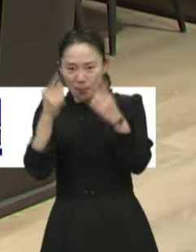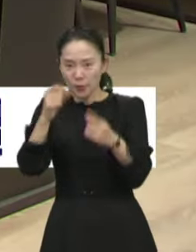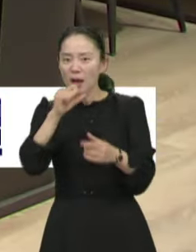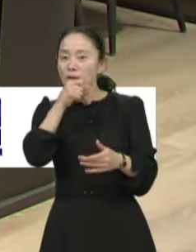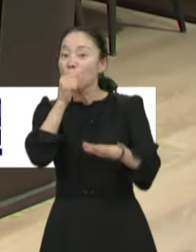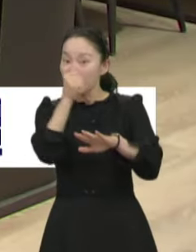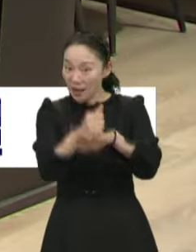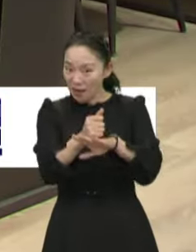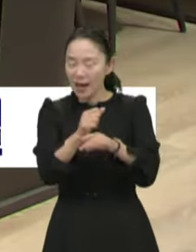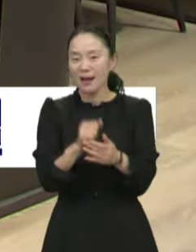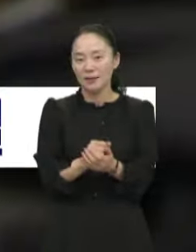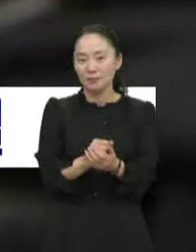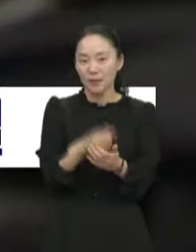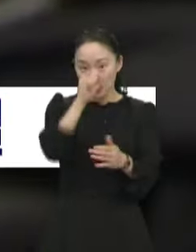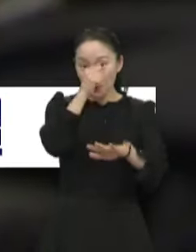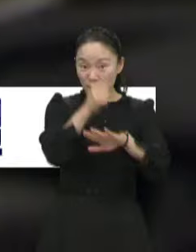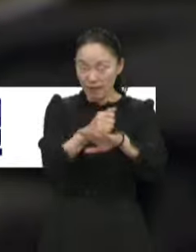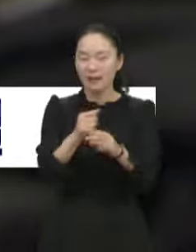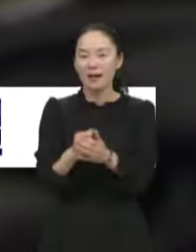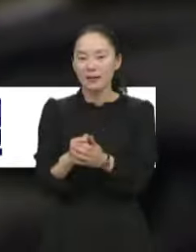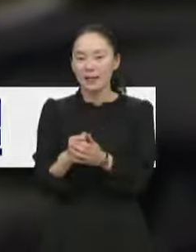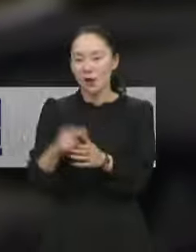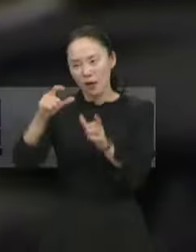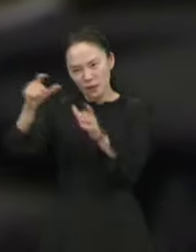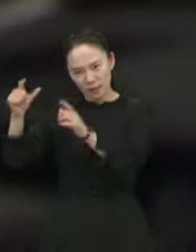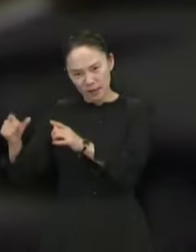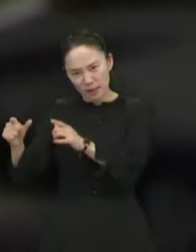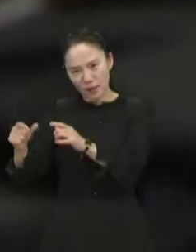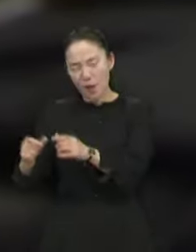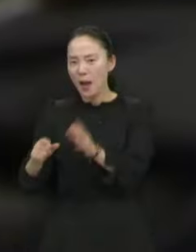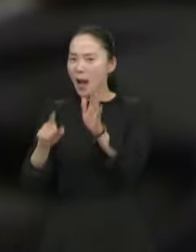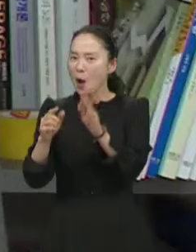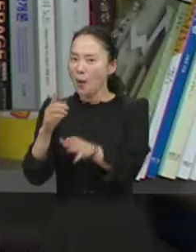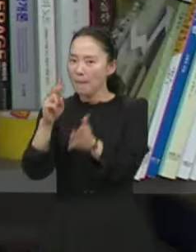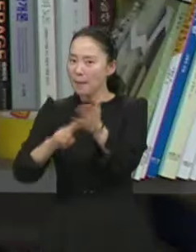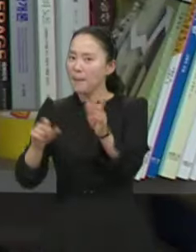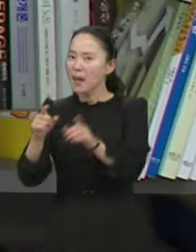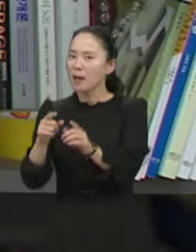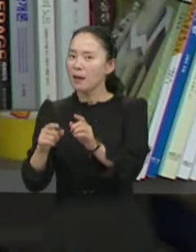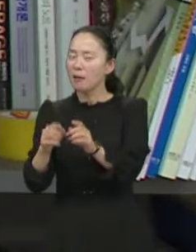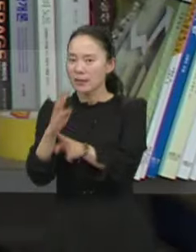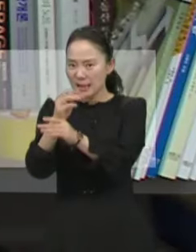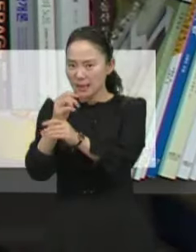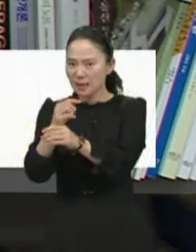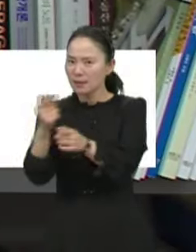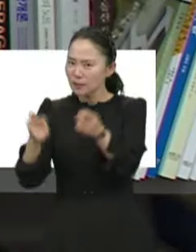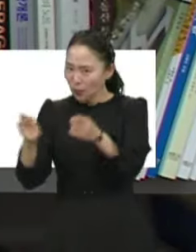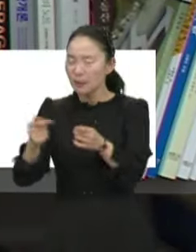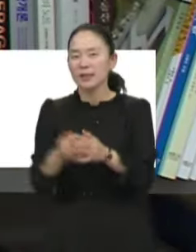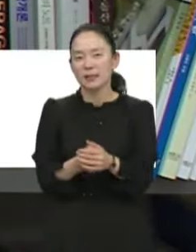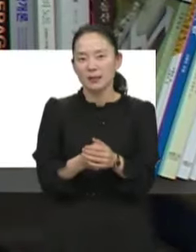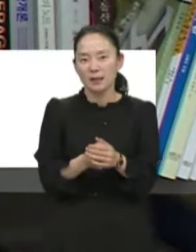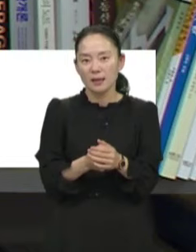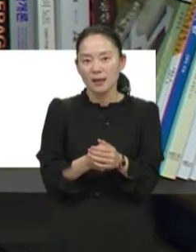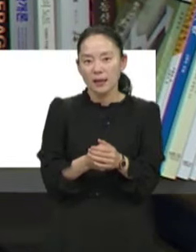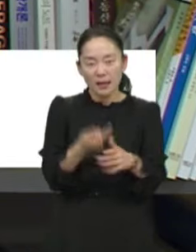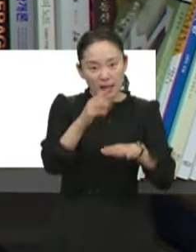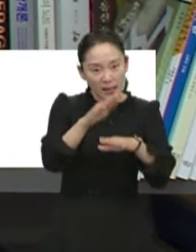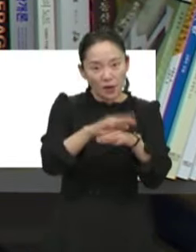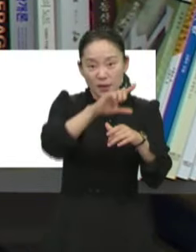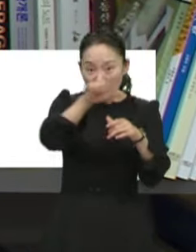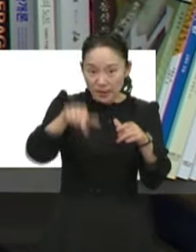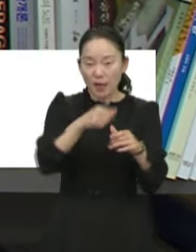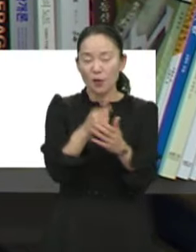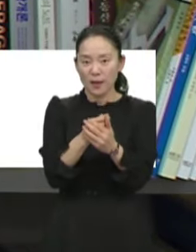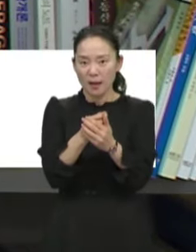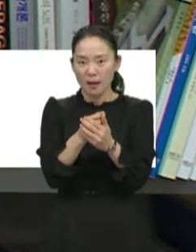보이면서 관망하던 사업지구들도 분양 시기를 저울질하고 있습니다. 대전 역세권의 혁신도시와 그리고